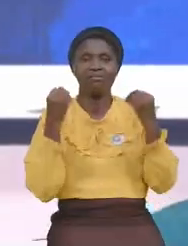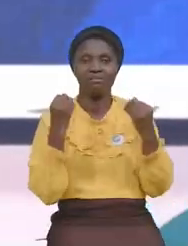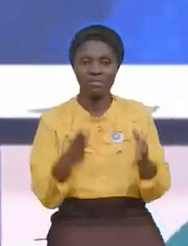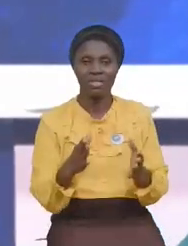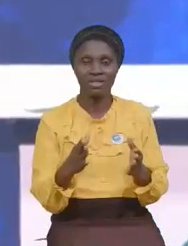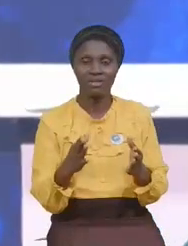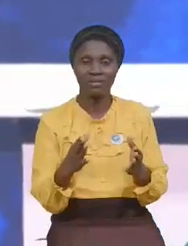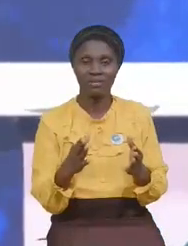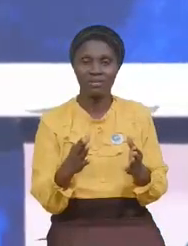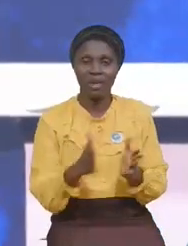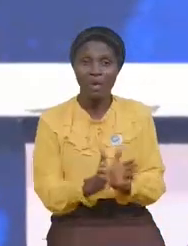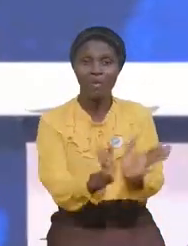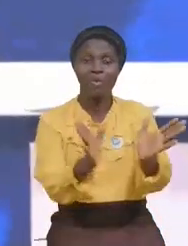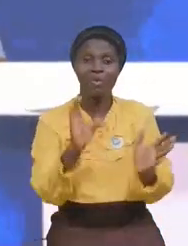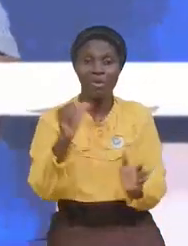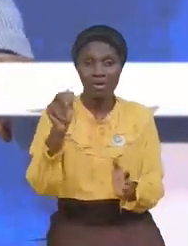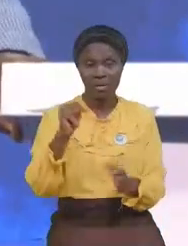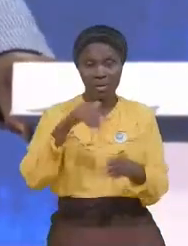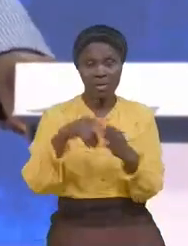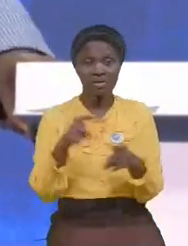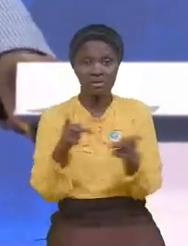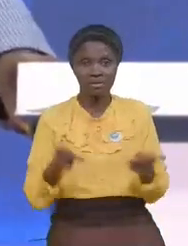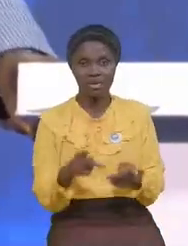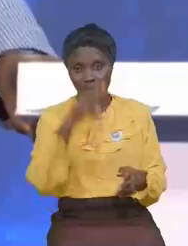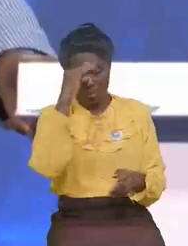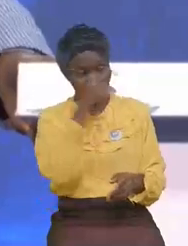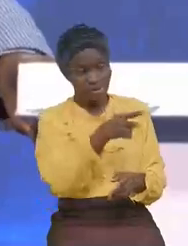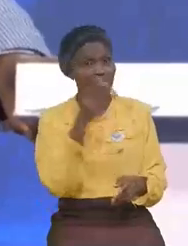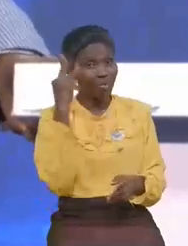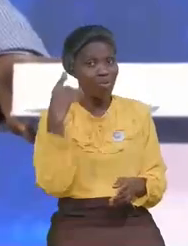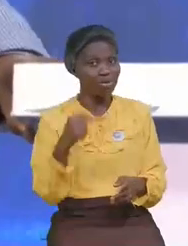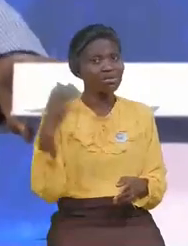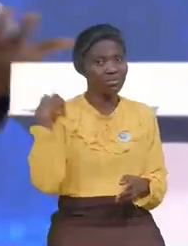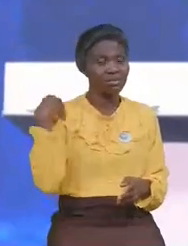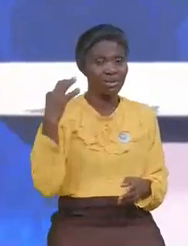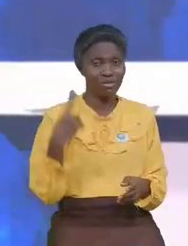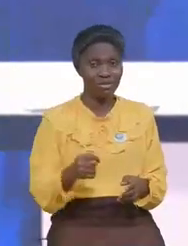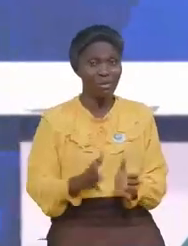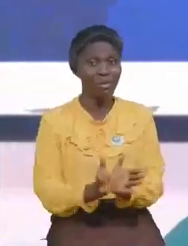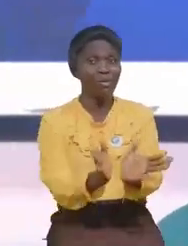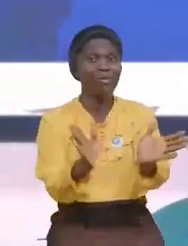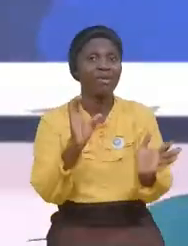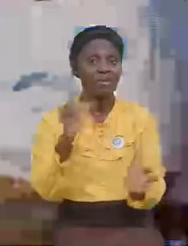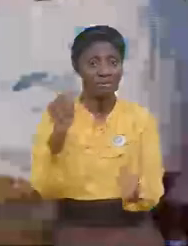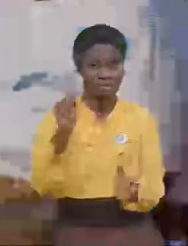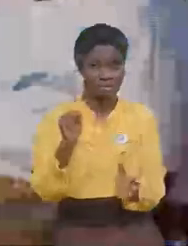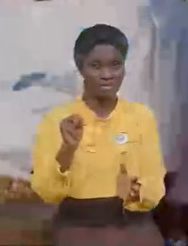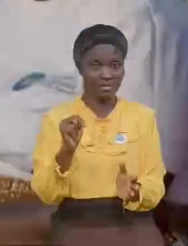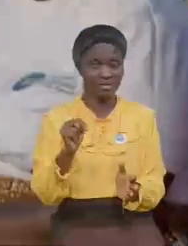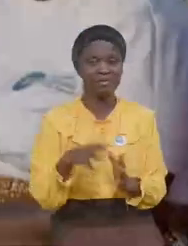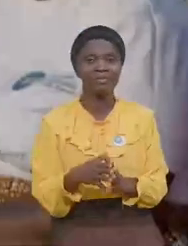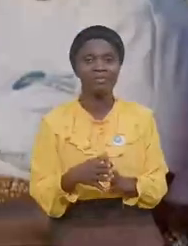poubelles publiques, mais lui, il est le chef des poubelles